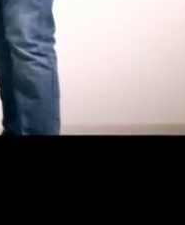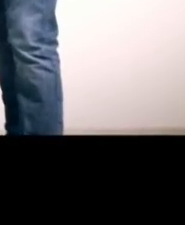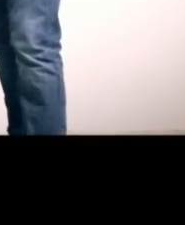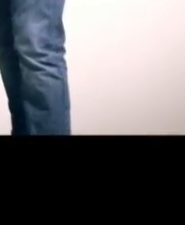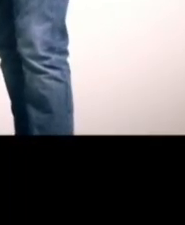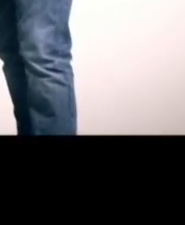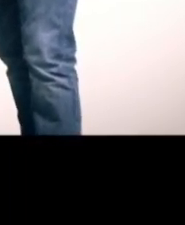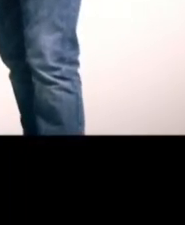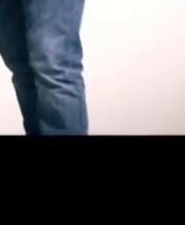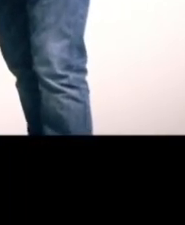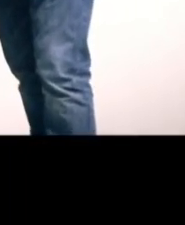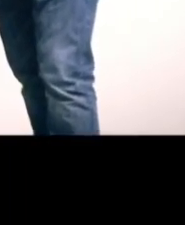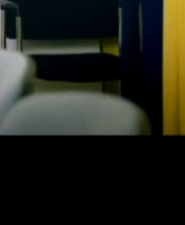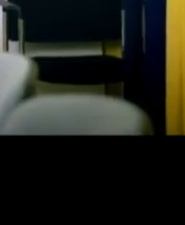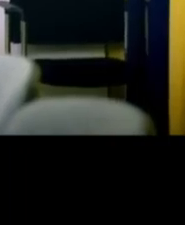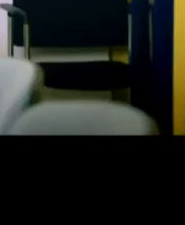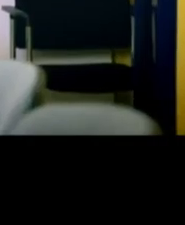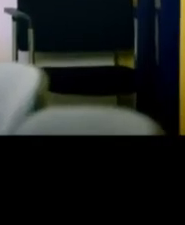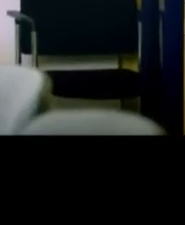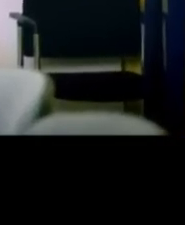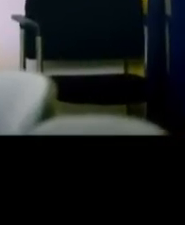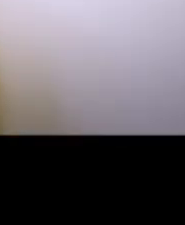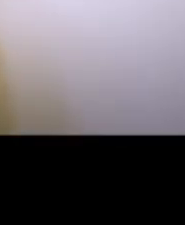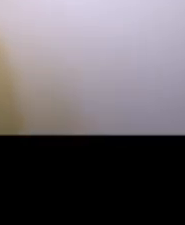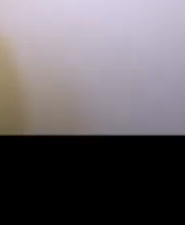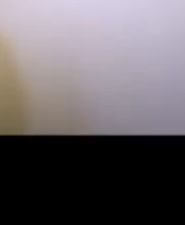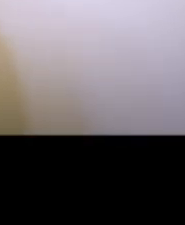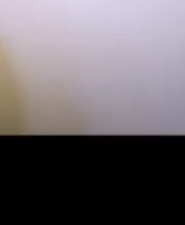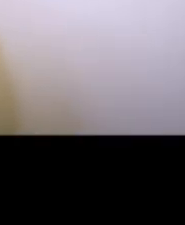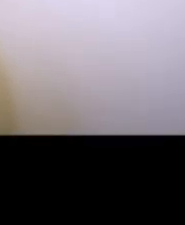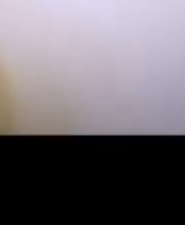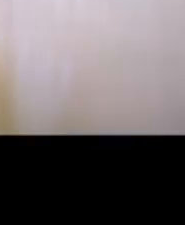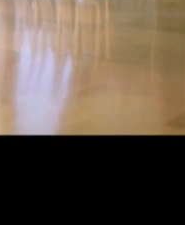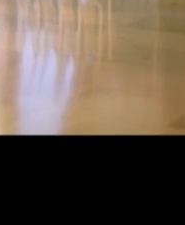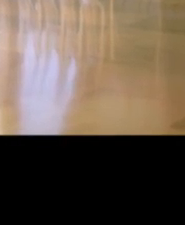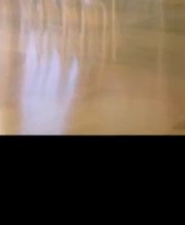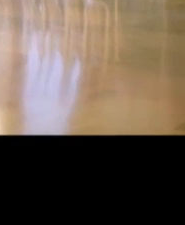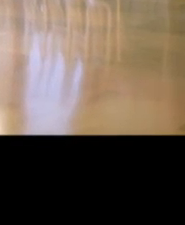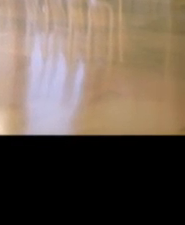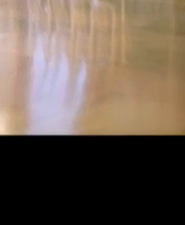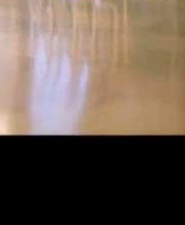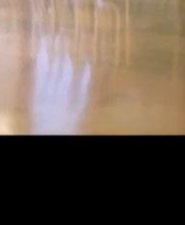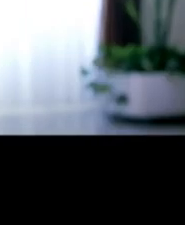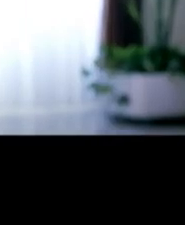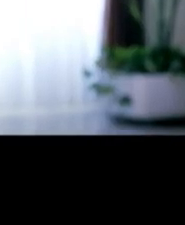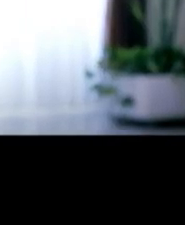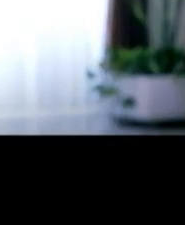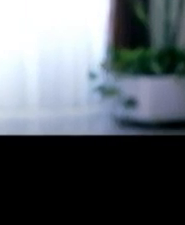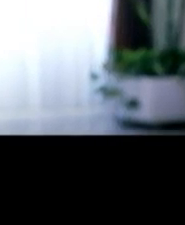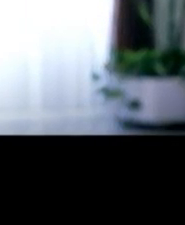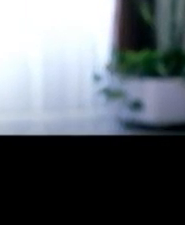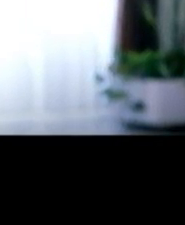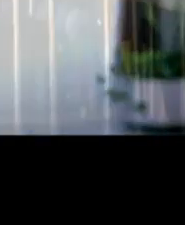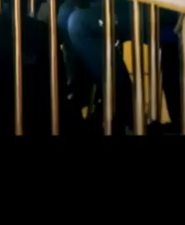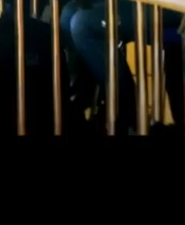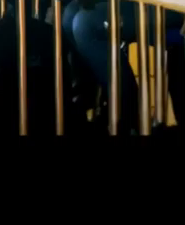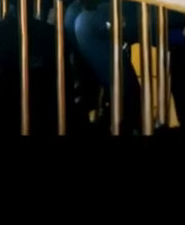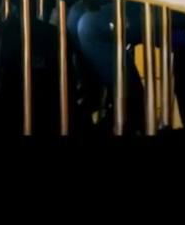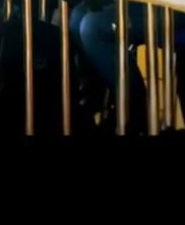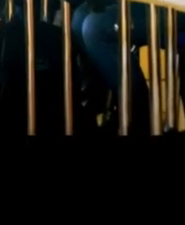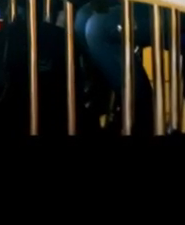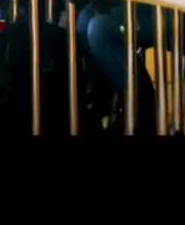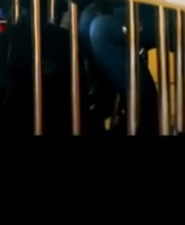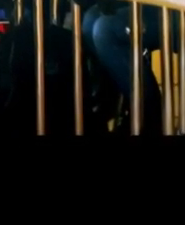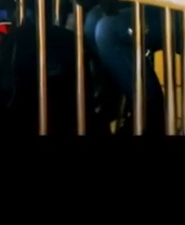als 6600 Gemeinderäte. Wir sind die starken Stimmen. Wir sind die beständige Tatkraft.